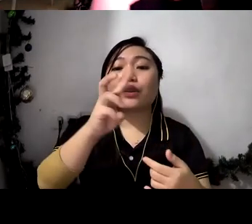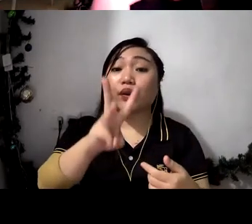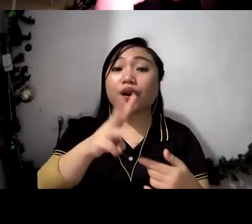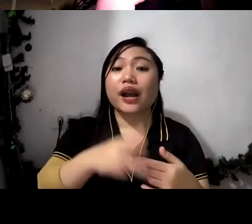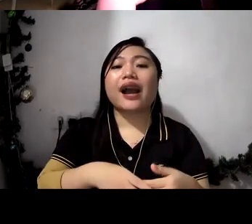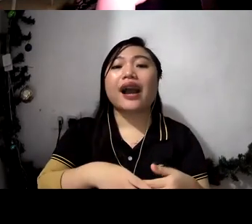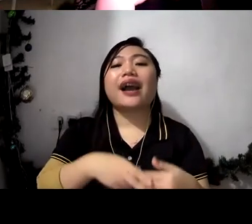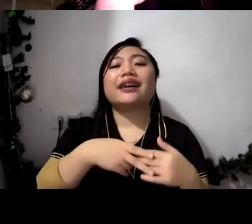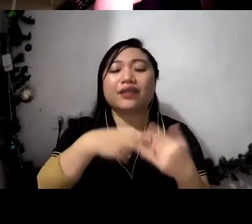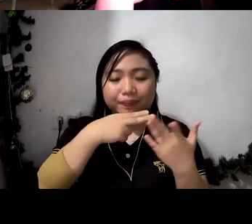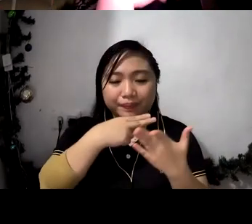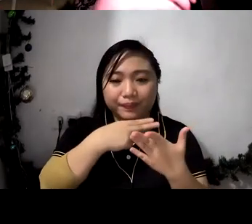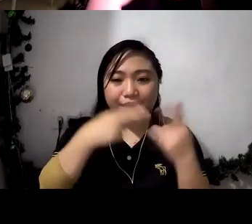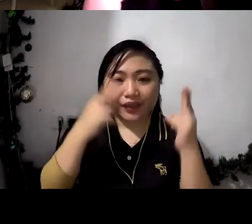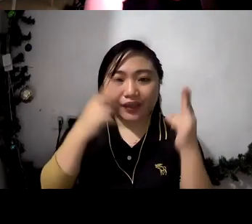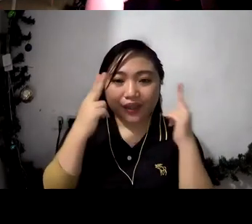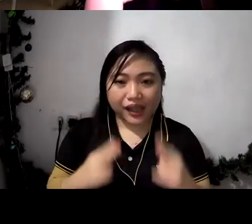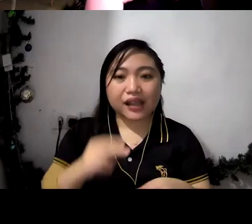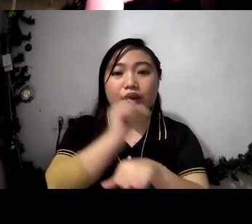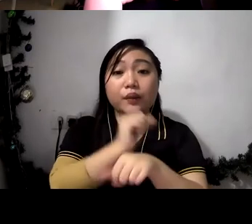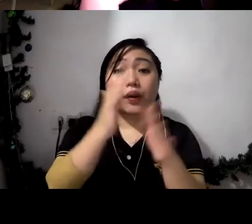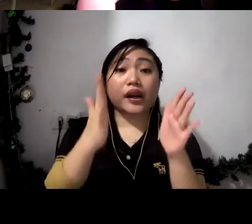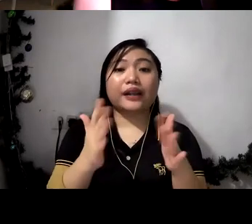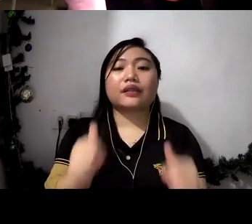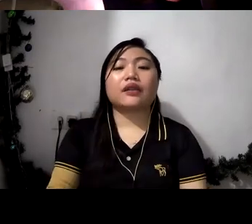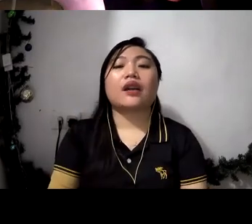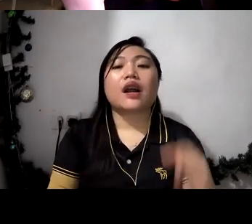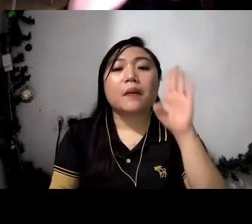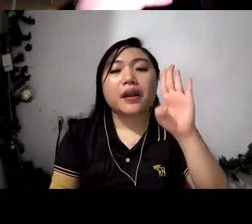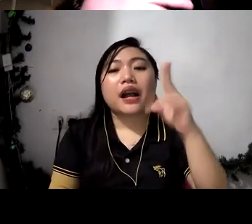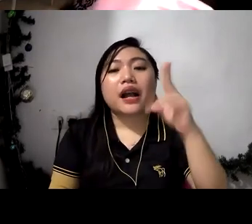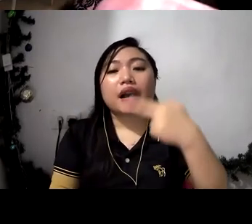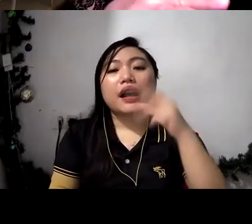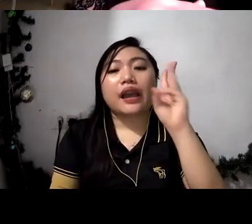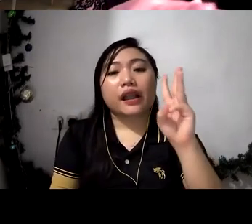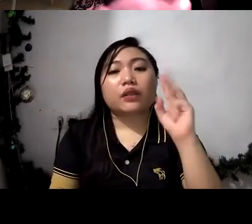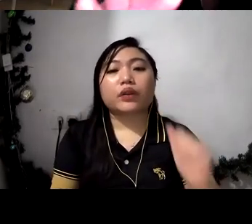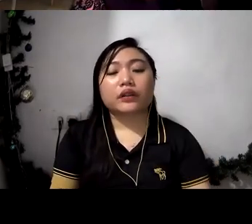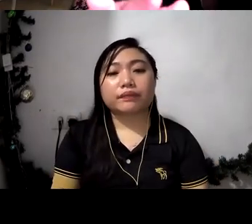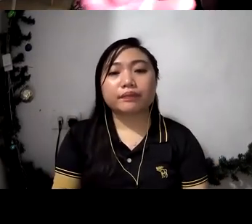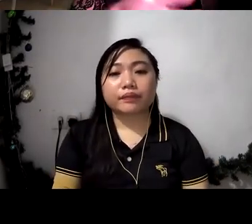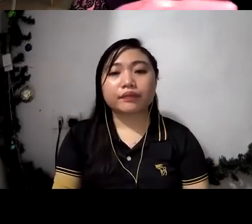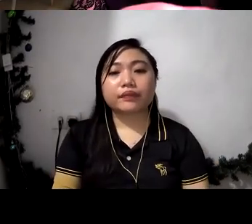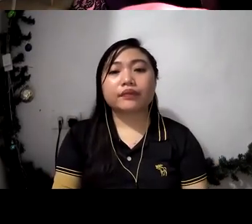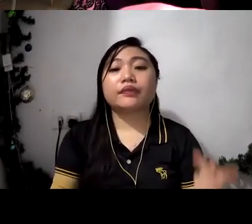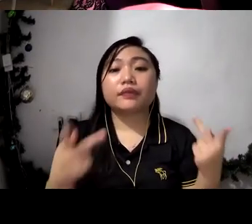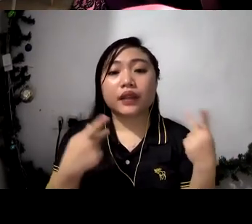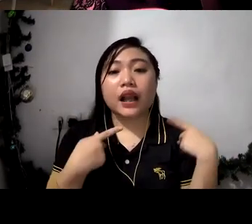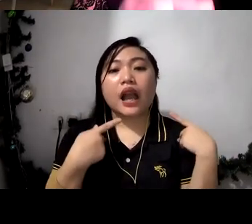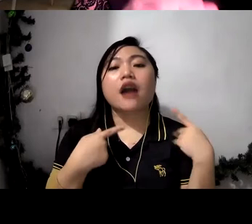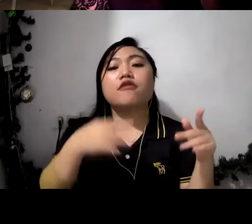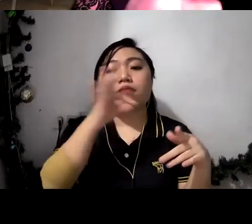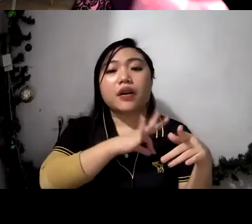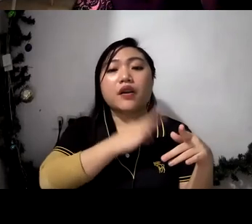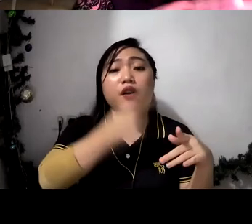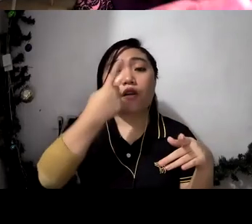kumadrona, ha? Kasi ang kumadrona ay talagang sinesuelduhan yan, ano, na meron talaga yung regular na funding, ano.